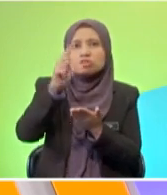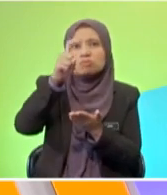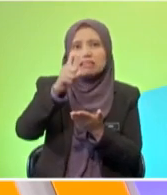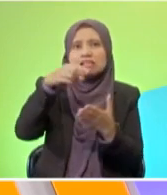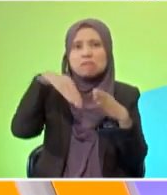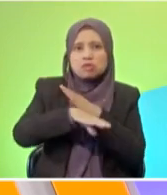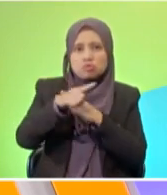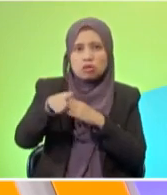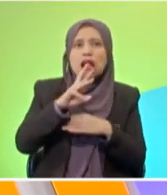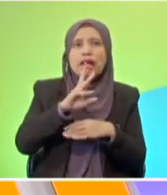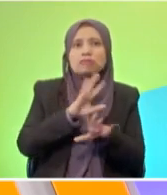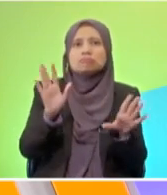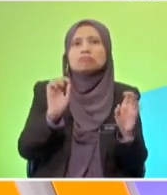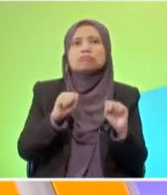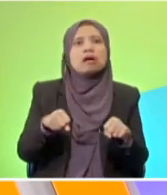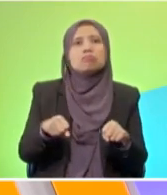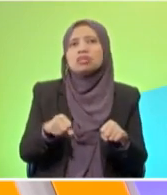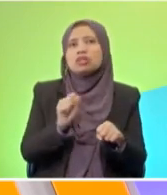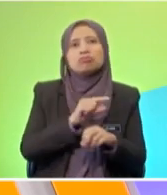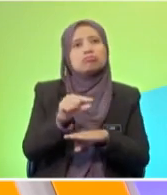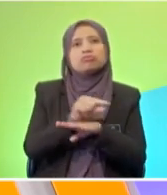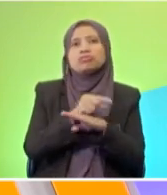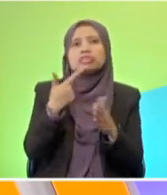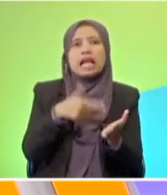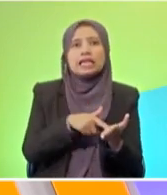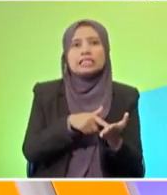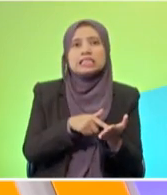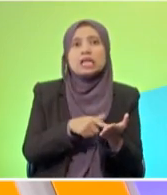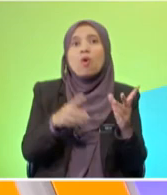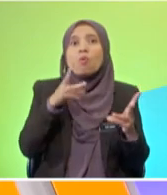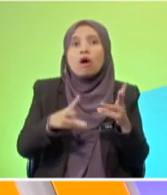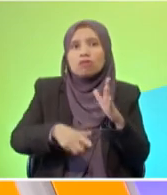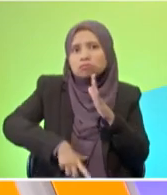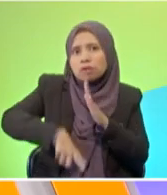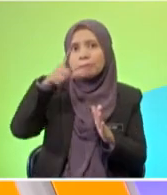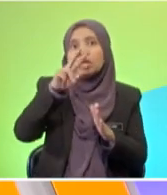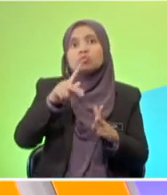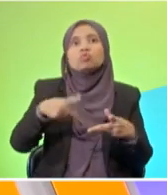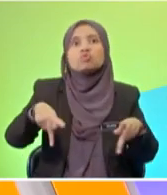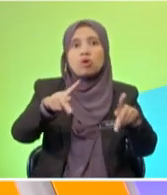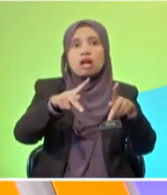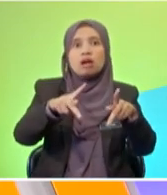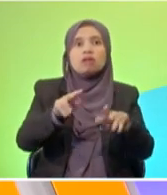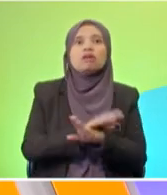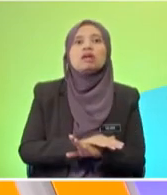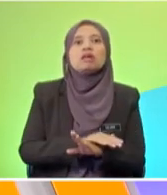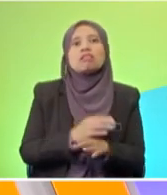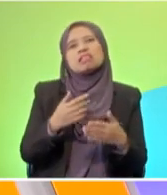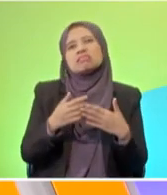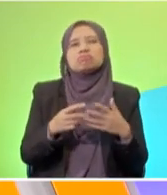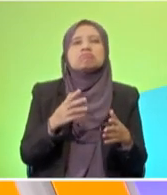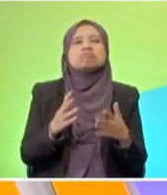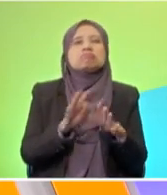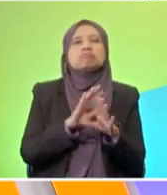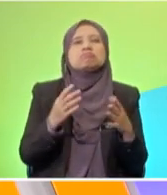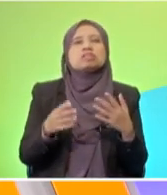itu tidak menyucikan walaupun dilebih daripada sekolah Jangan pula Eh tak apa ini